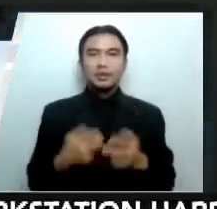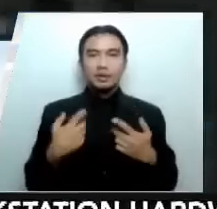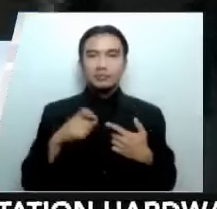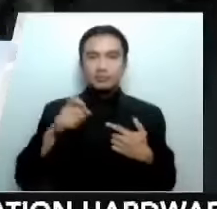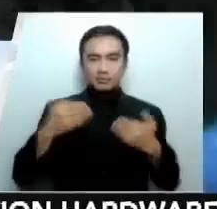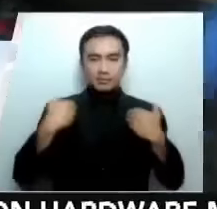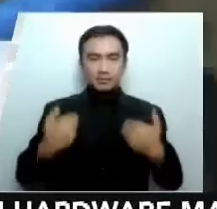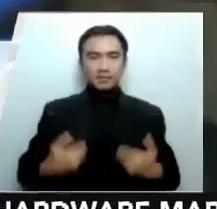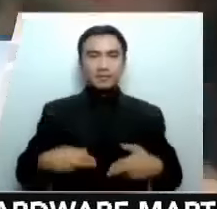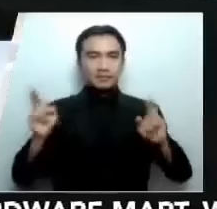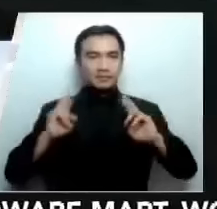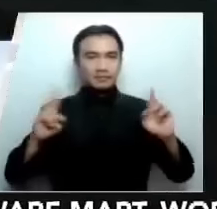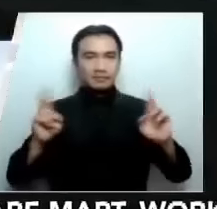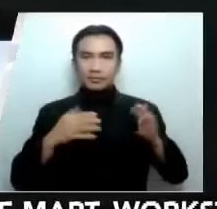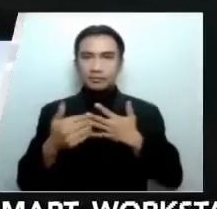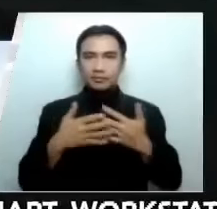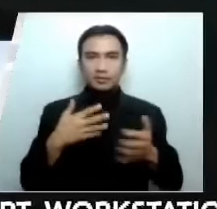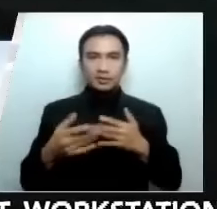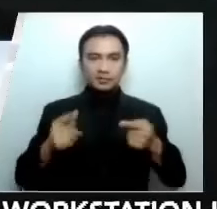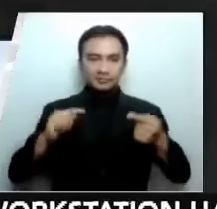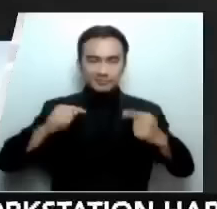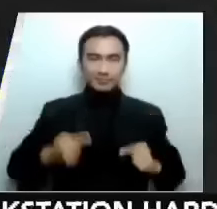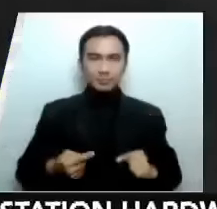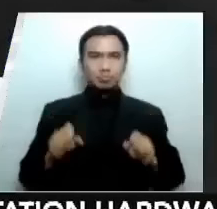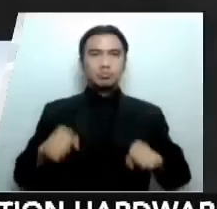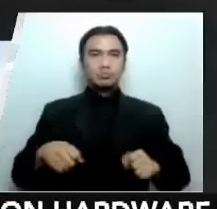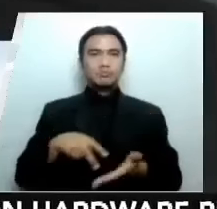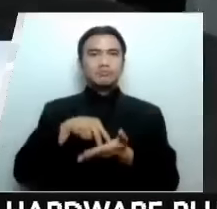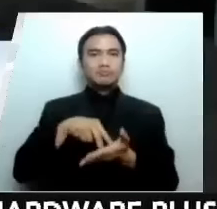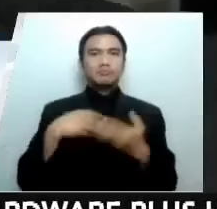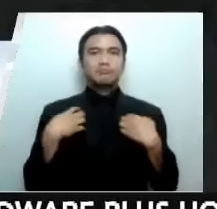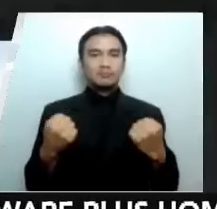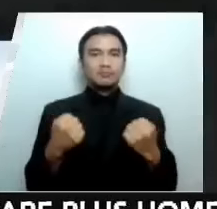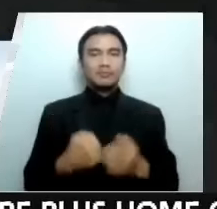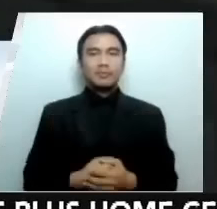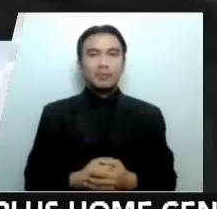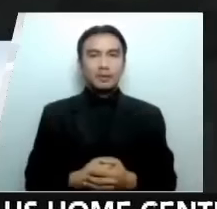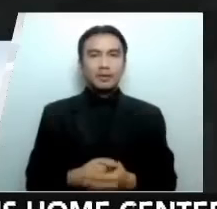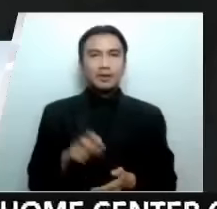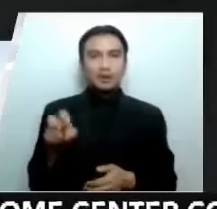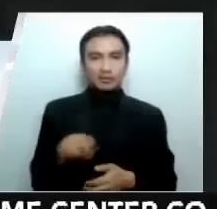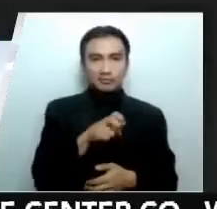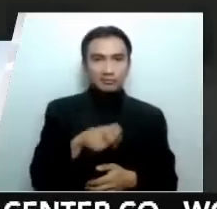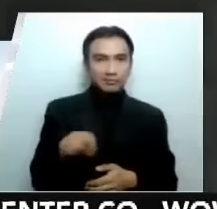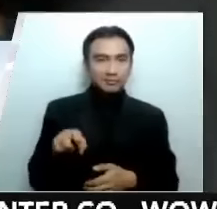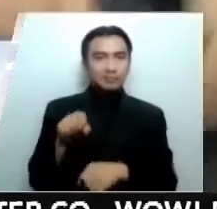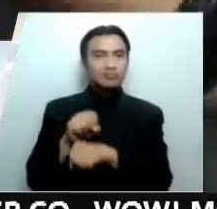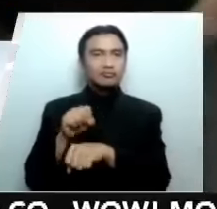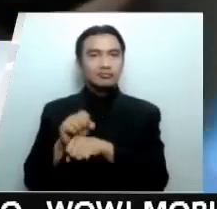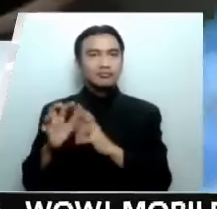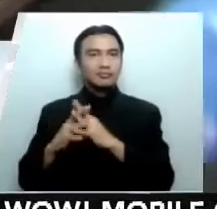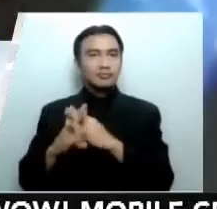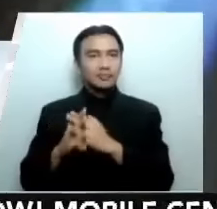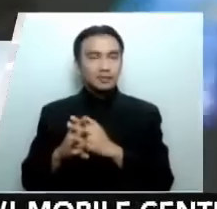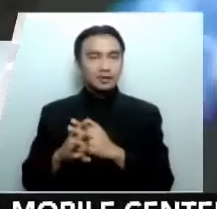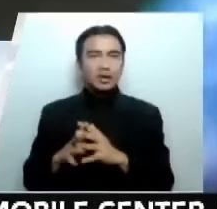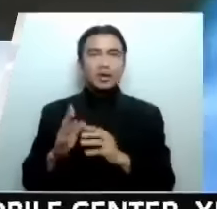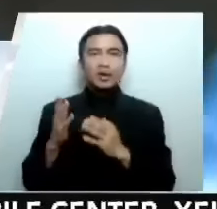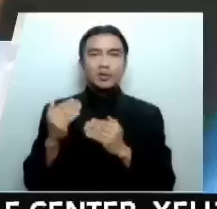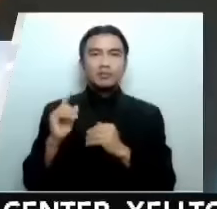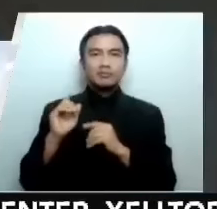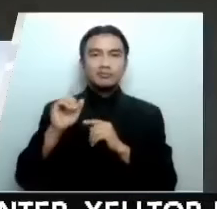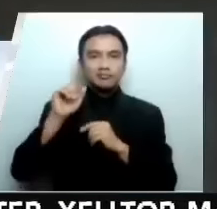kahit masaktan siya, makakaya ng katawan mo. Part-time job para sa kanila ang wrestling. Pero umasa silang balang araw, magkakaroon